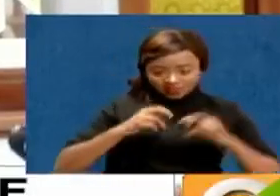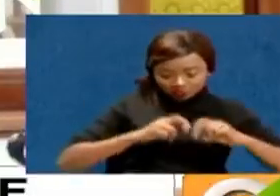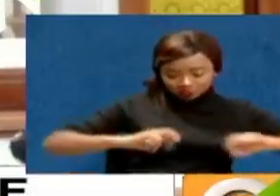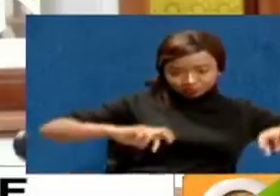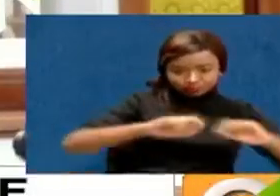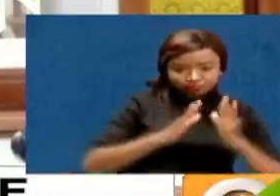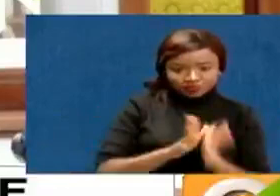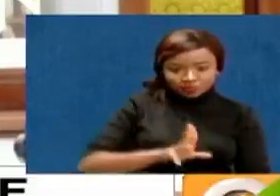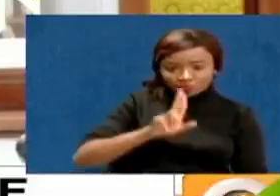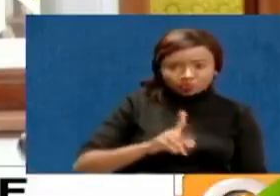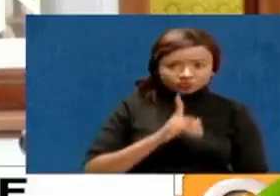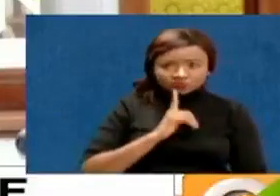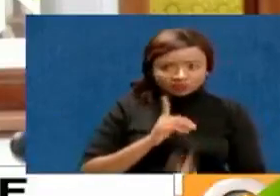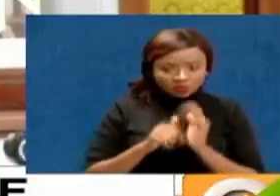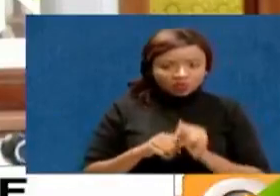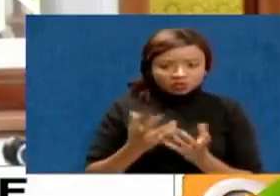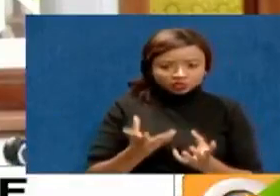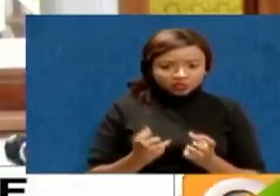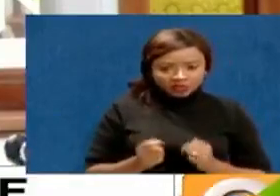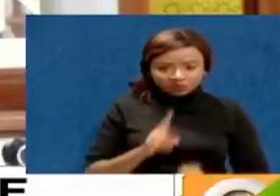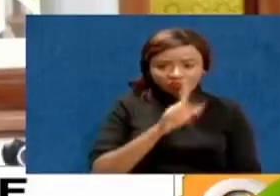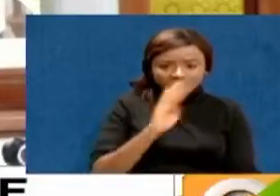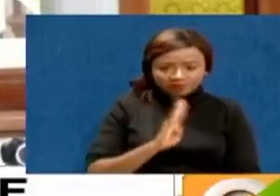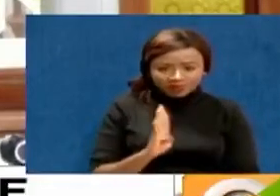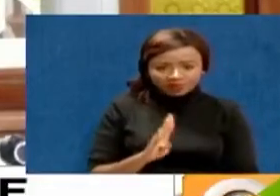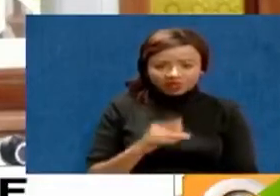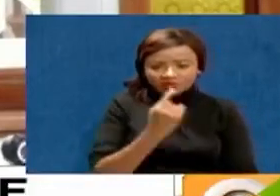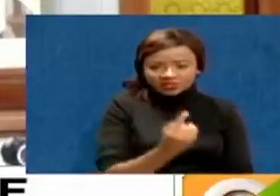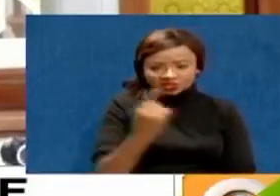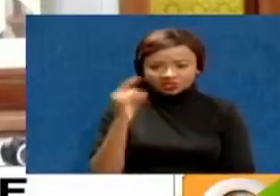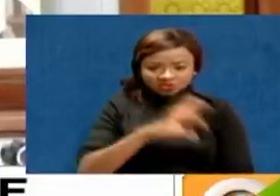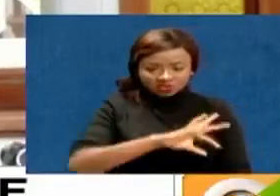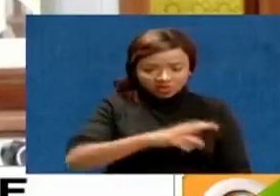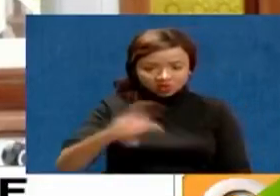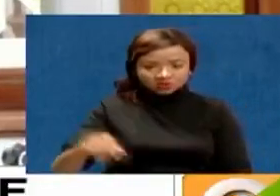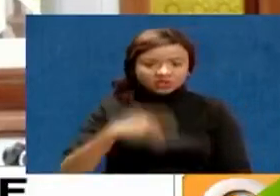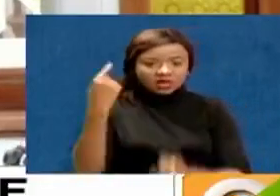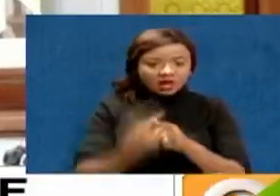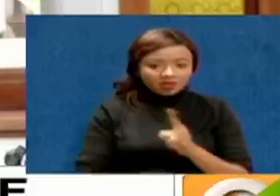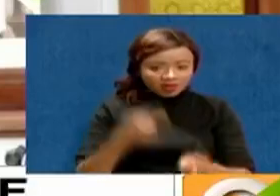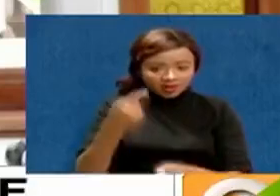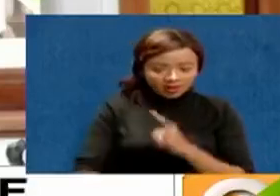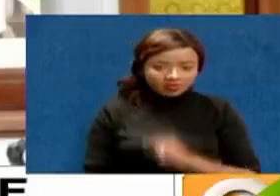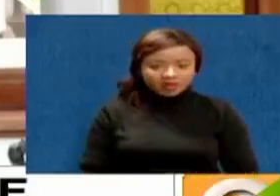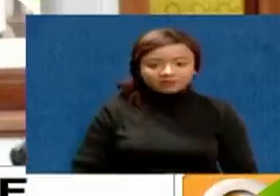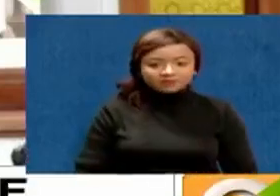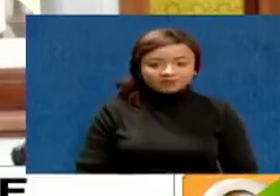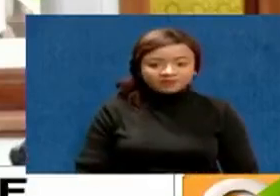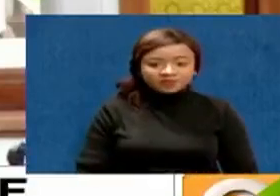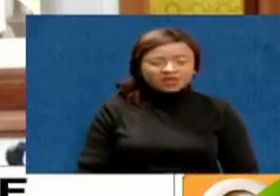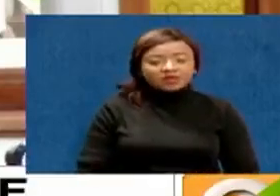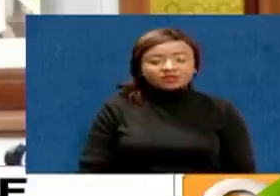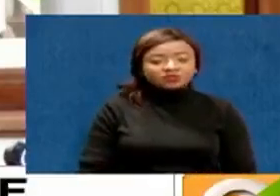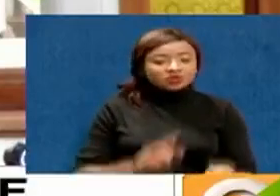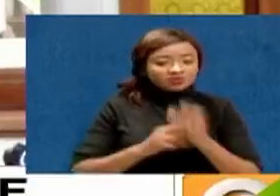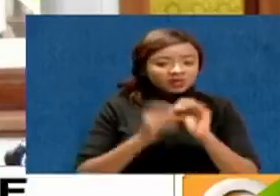tukasema kwamba in at average tunahitaji bilioni 1 kwa kila county kwa mwaka. Kwa hivyo tukiwa na bilioni kama bilioni